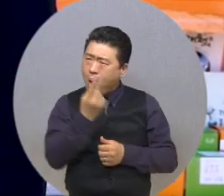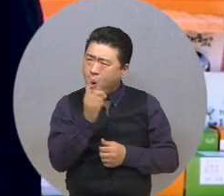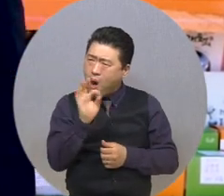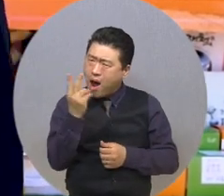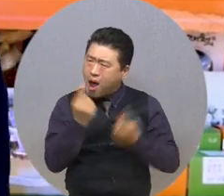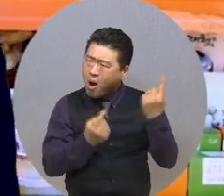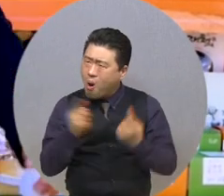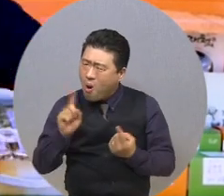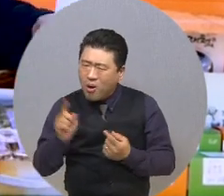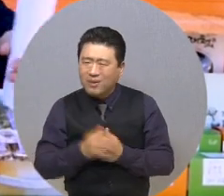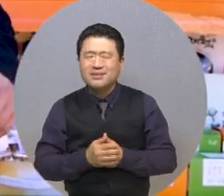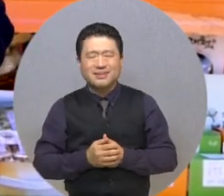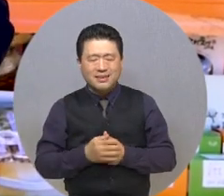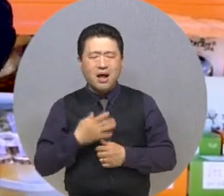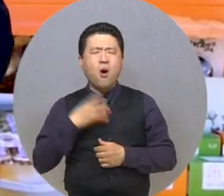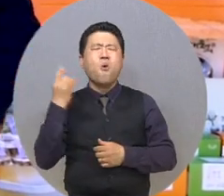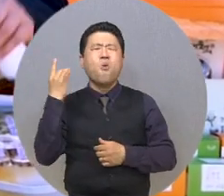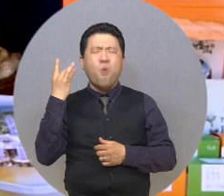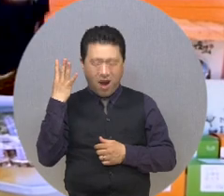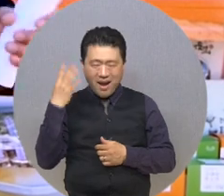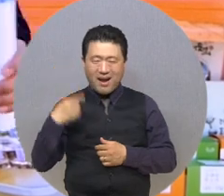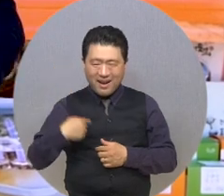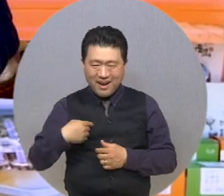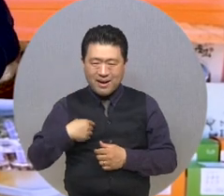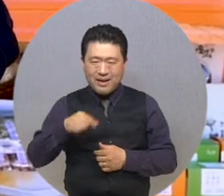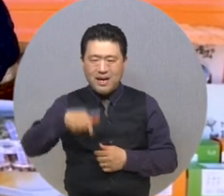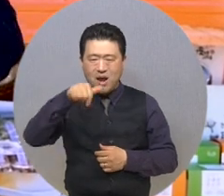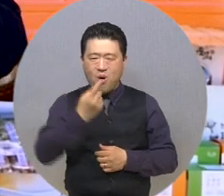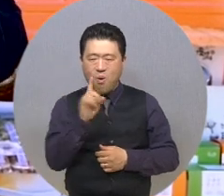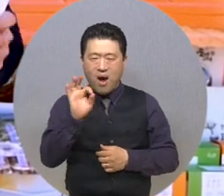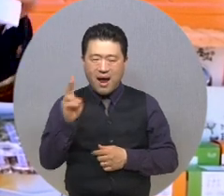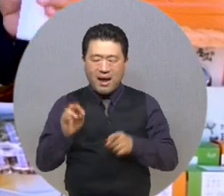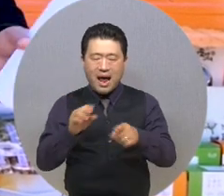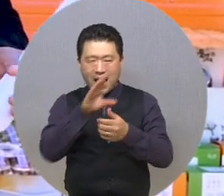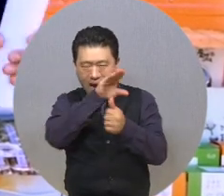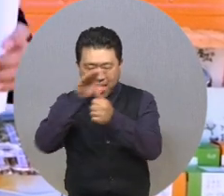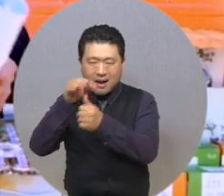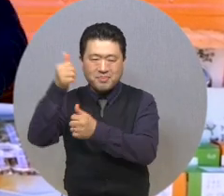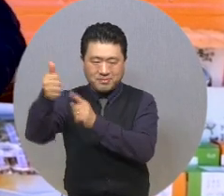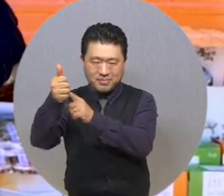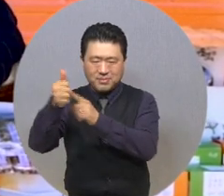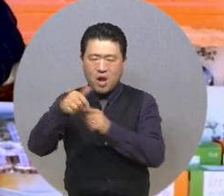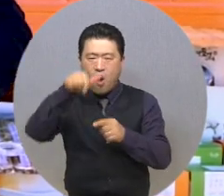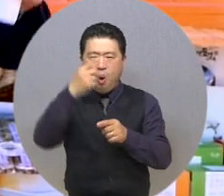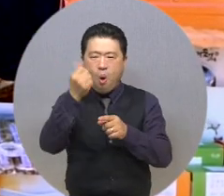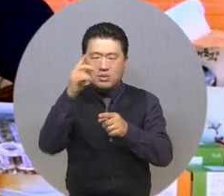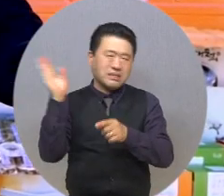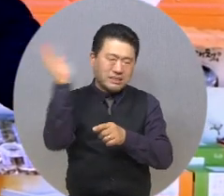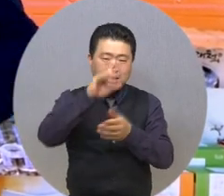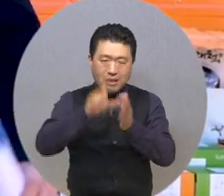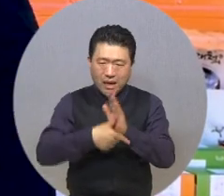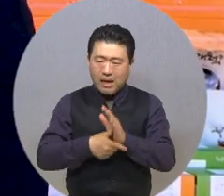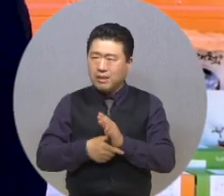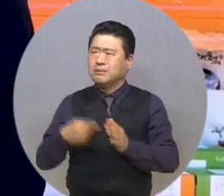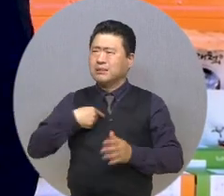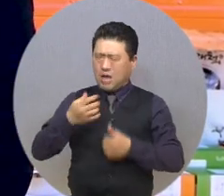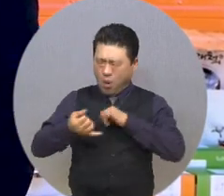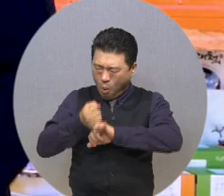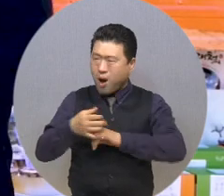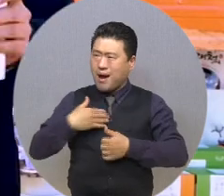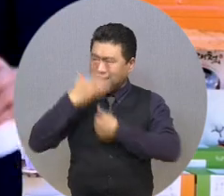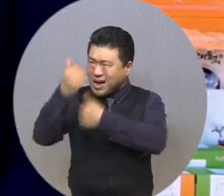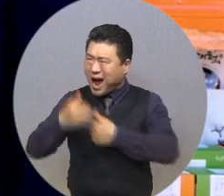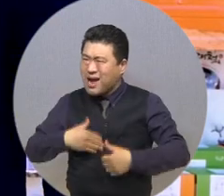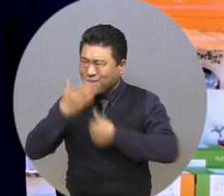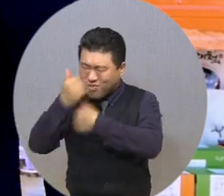야, 아니, 내가 사실은, 네, 여기에 감독님이 광양 고흥 쪽으로 가자고 할 때, 나 아니면 안 돼.